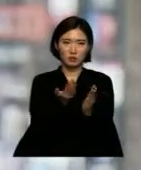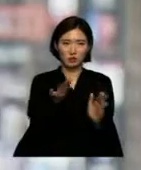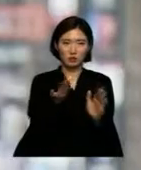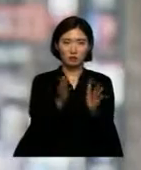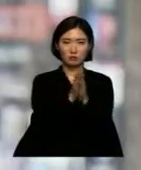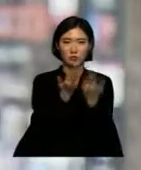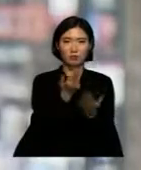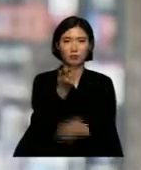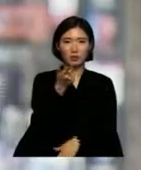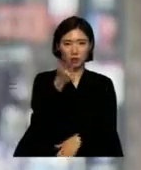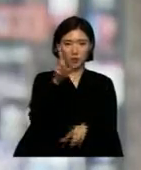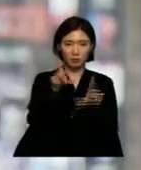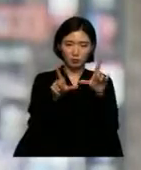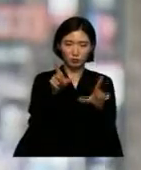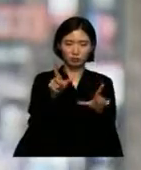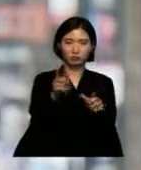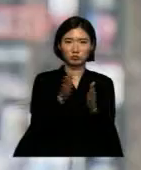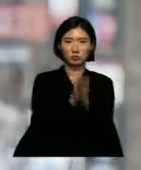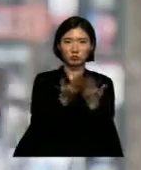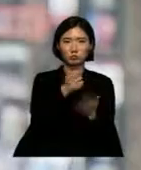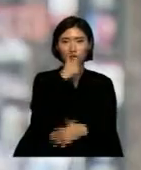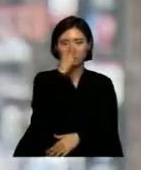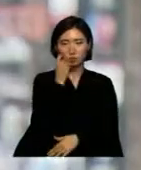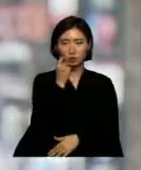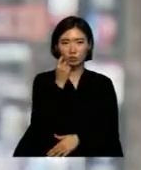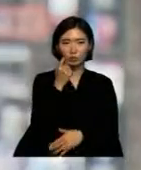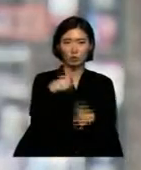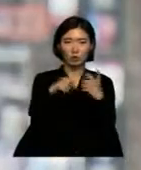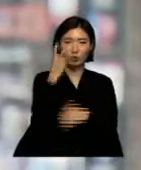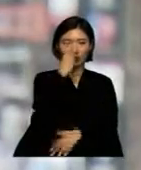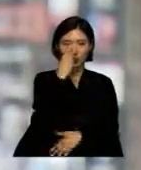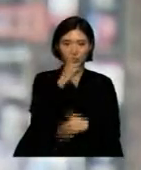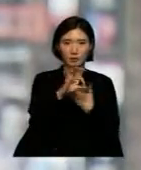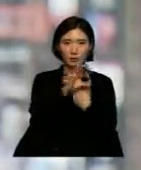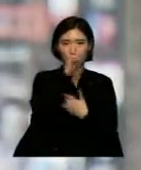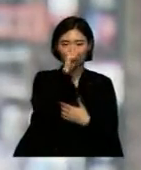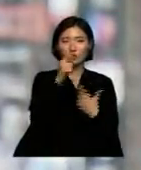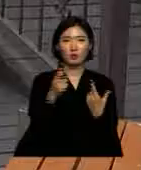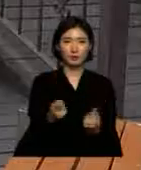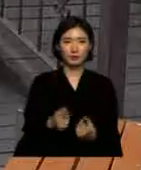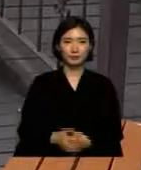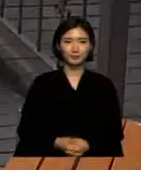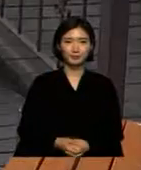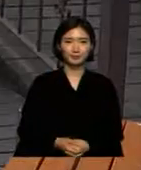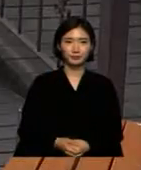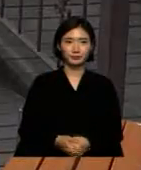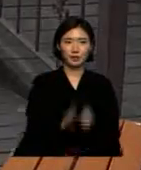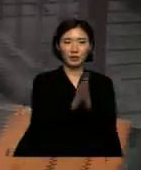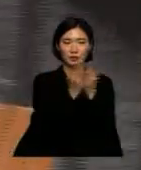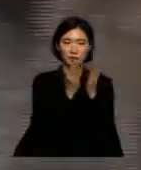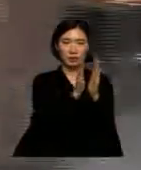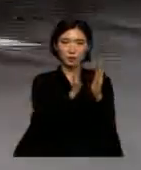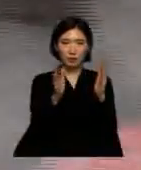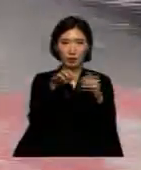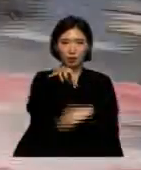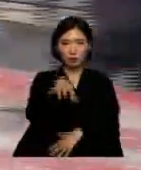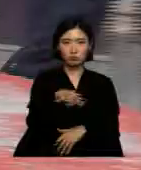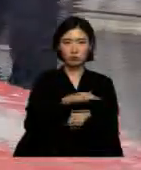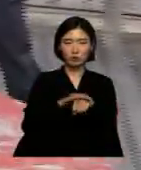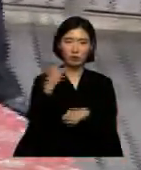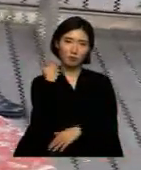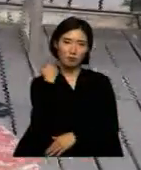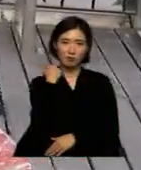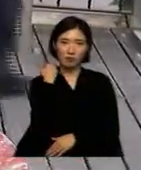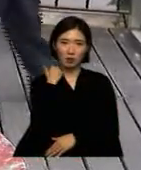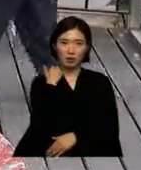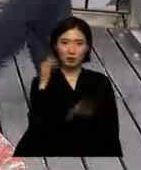없으니까 좀 더 책을 넣고 관리를 했었으면 좋겠을 것 같아요. 책장 위치도 잘 보이지 않는 곳에